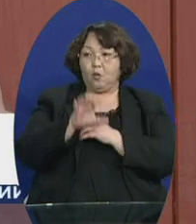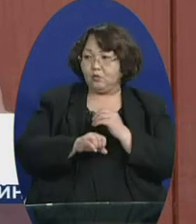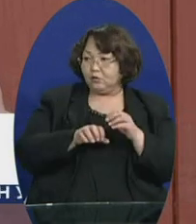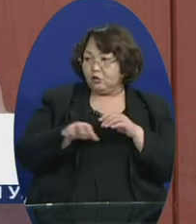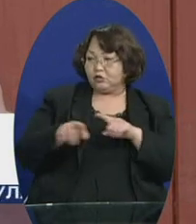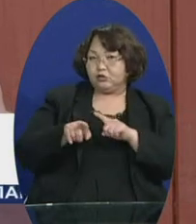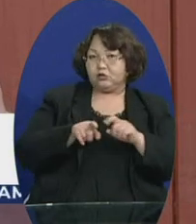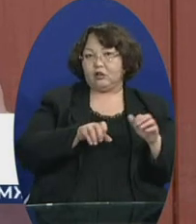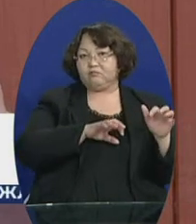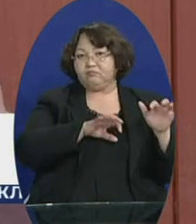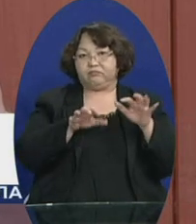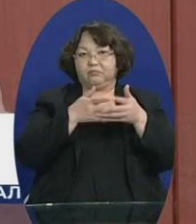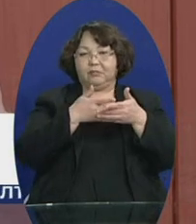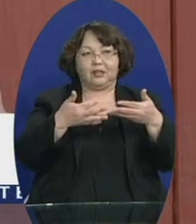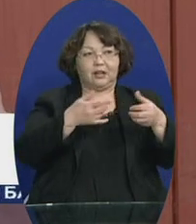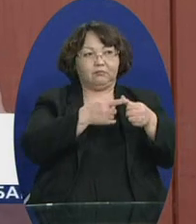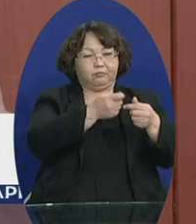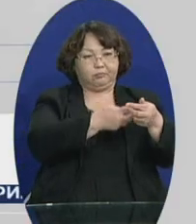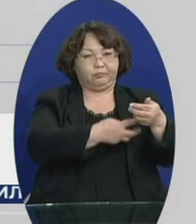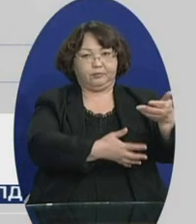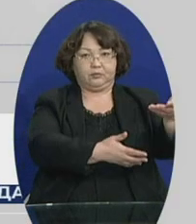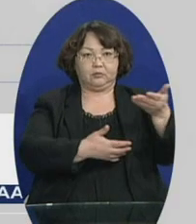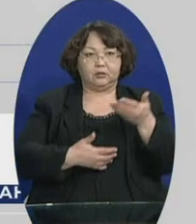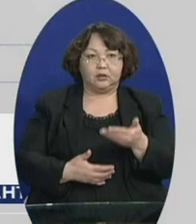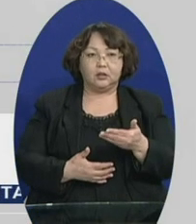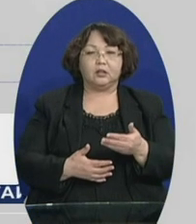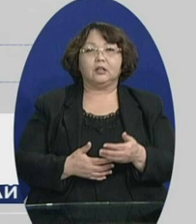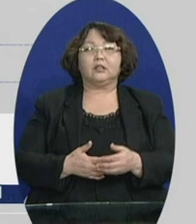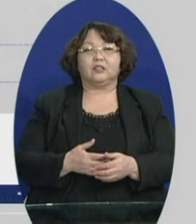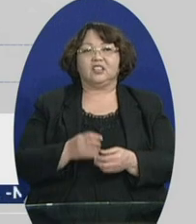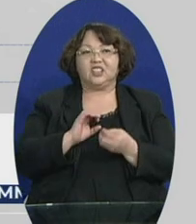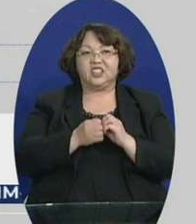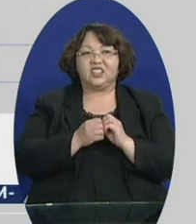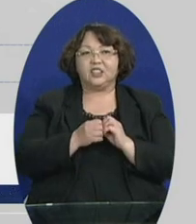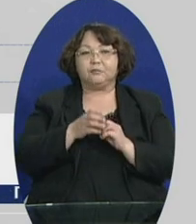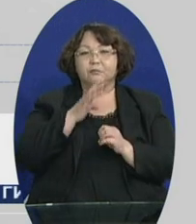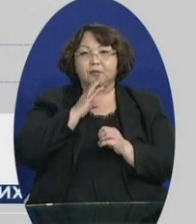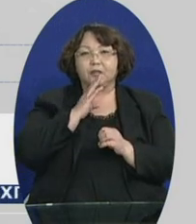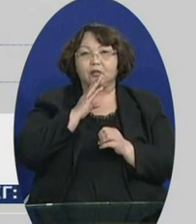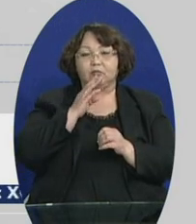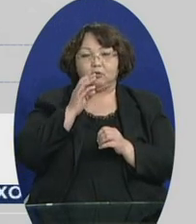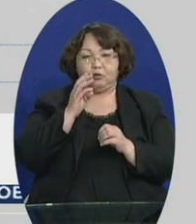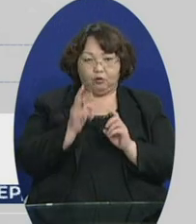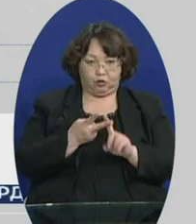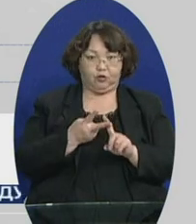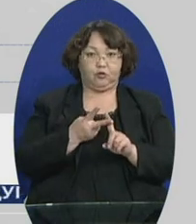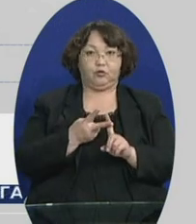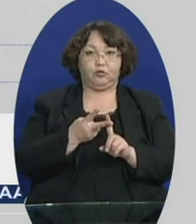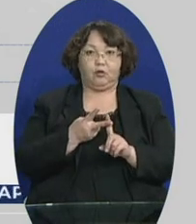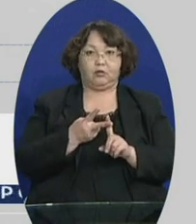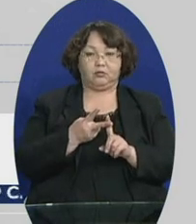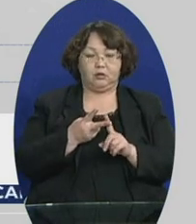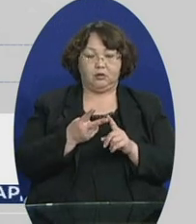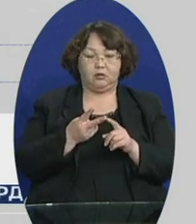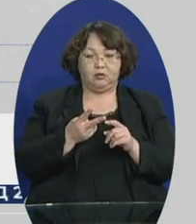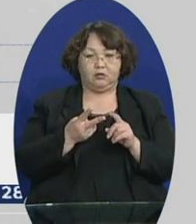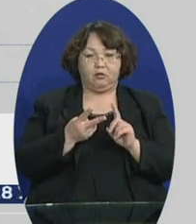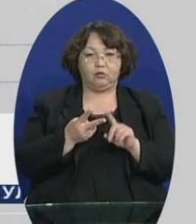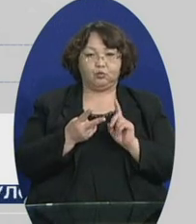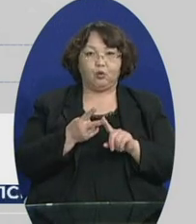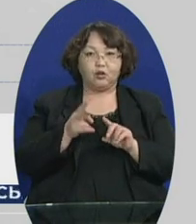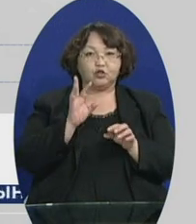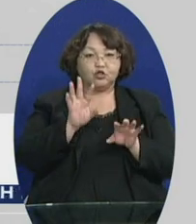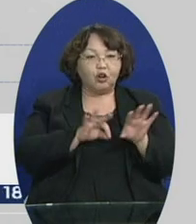дараа одоо 2-р үе шатны одоо төгсгөл буюу сонгож шалгуулалтанд энэ 20 компаниас нэг